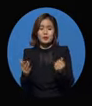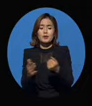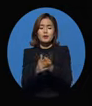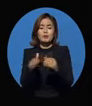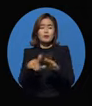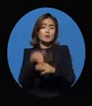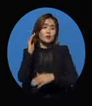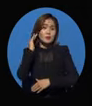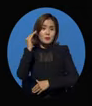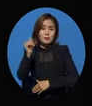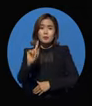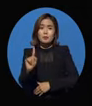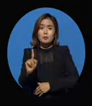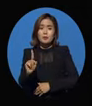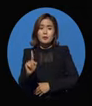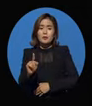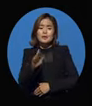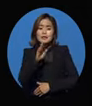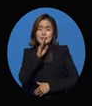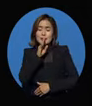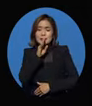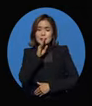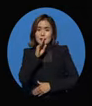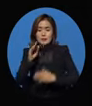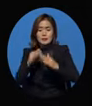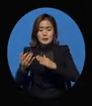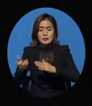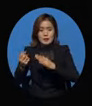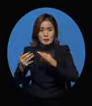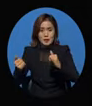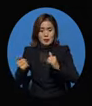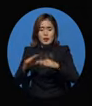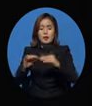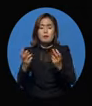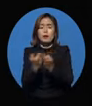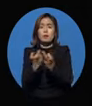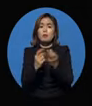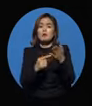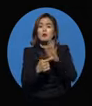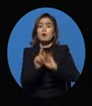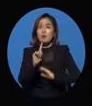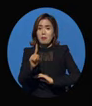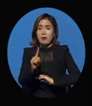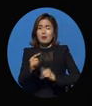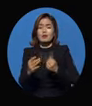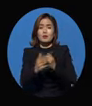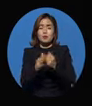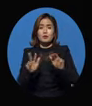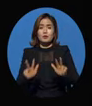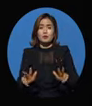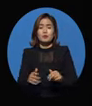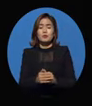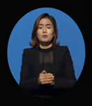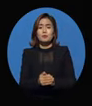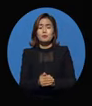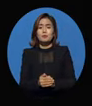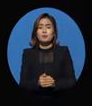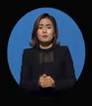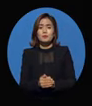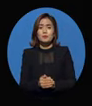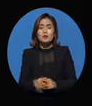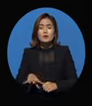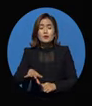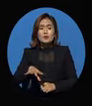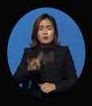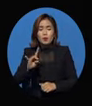대통령께서도 실수 여자 대책을 세워라 이렇게 말씀하셨기 때문에 그런 취지에서 저도 뭔가 이 생애